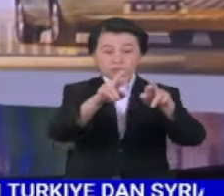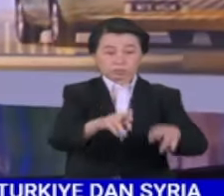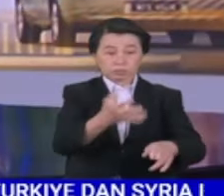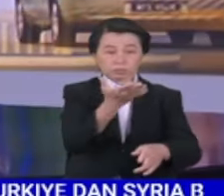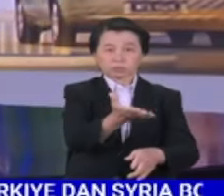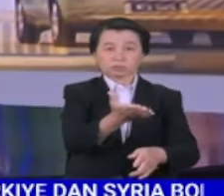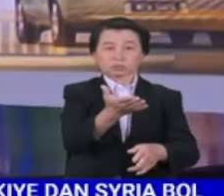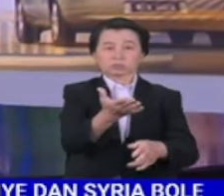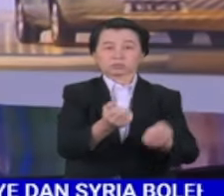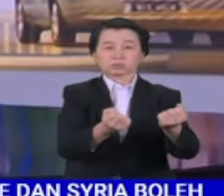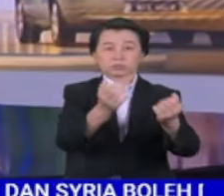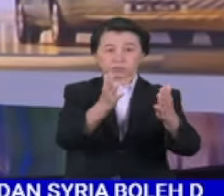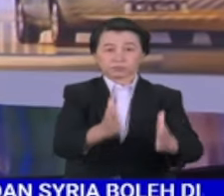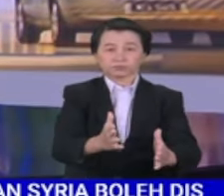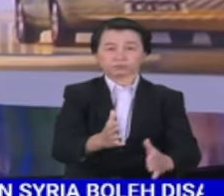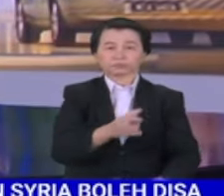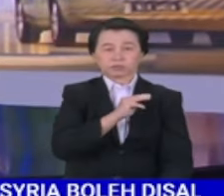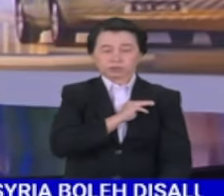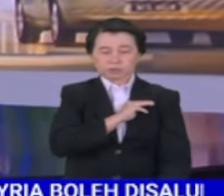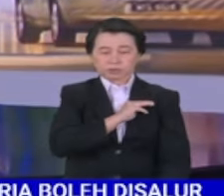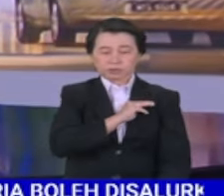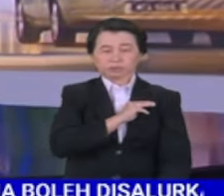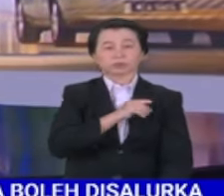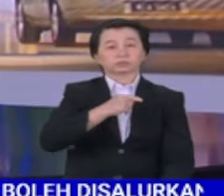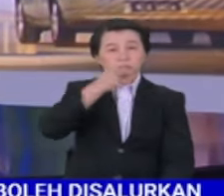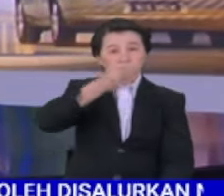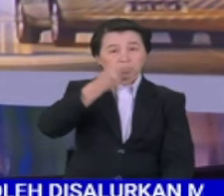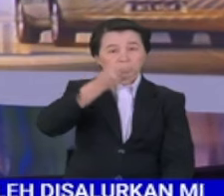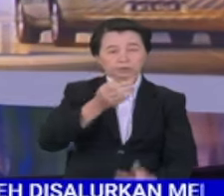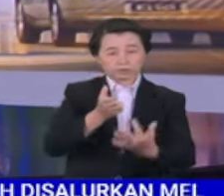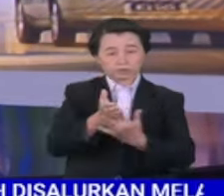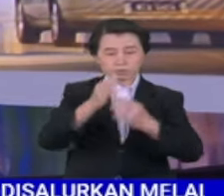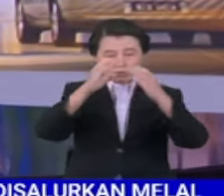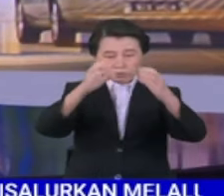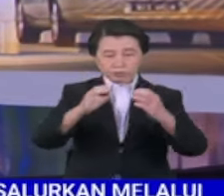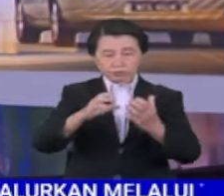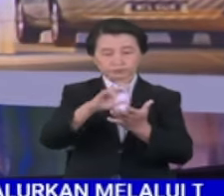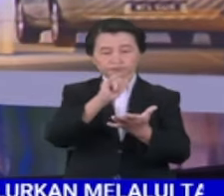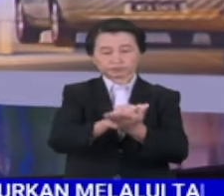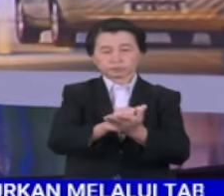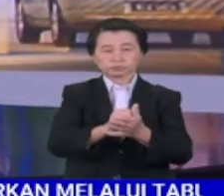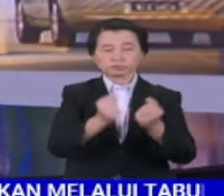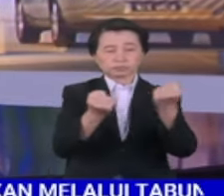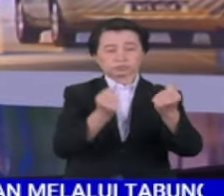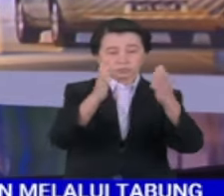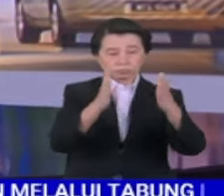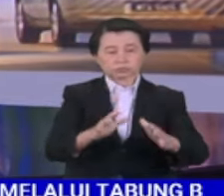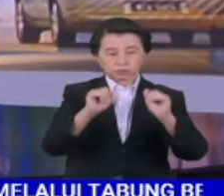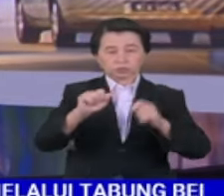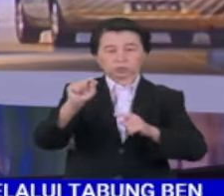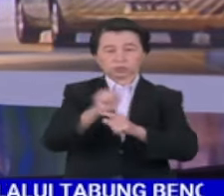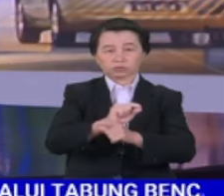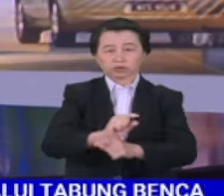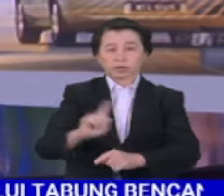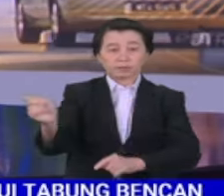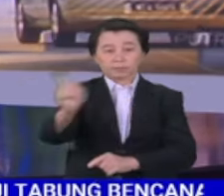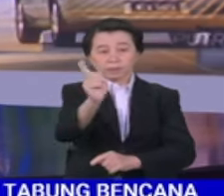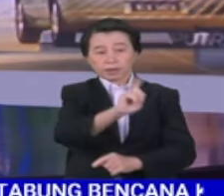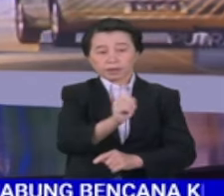lebuh Raya menterinya Datu Suriah itu pengguna boleh menggunakan